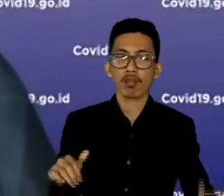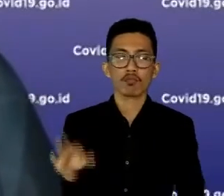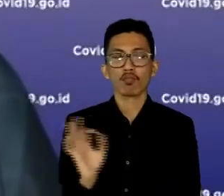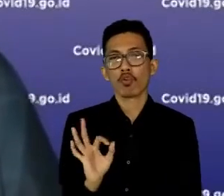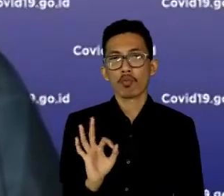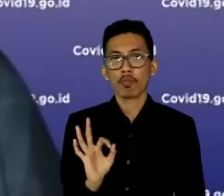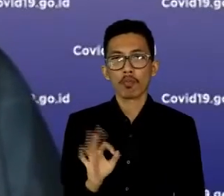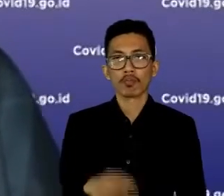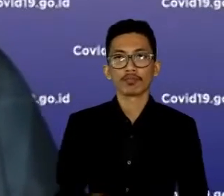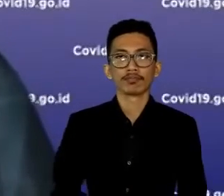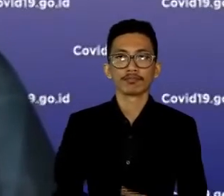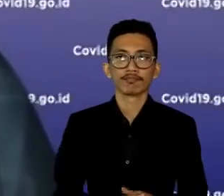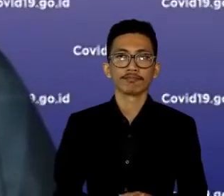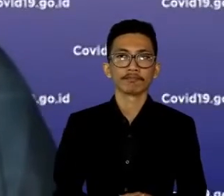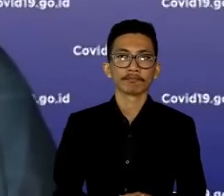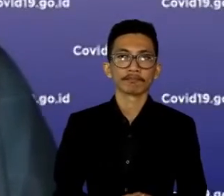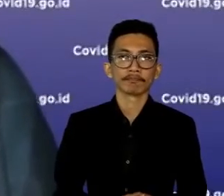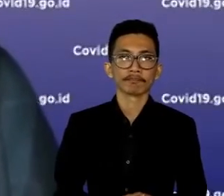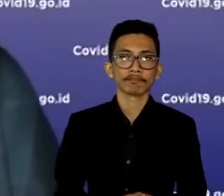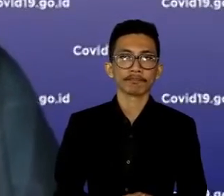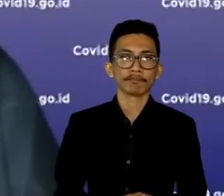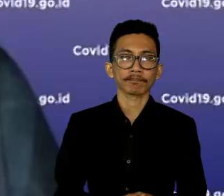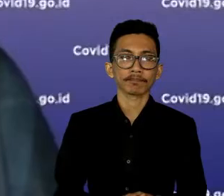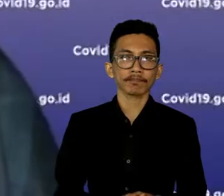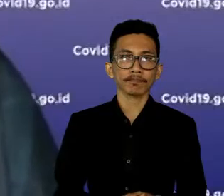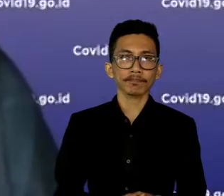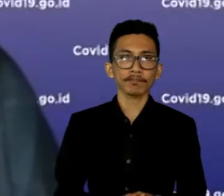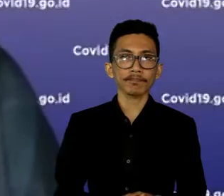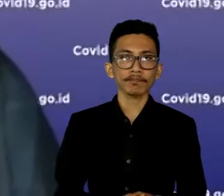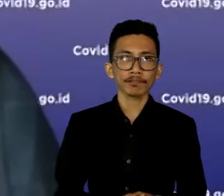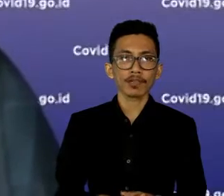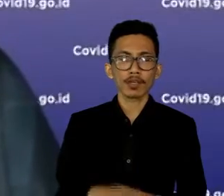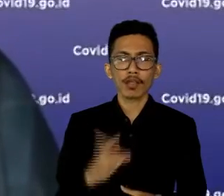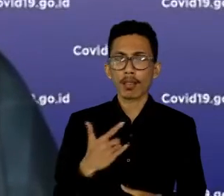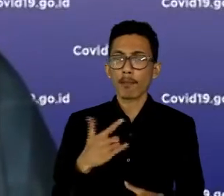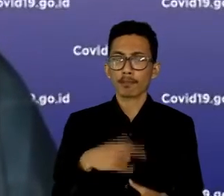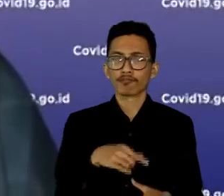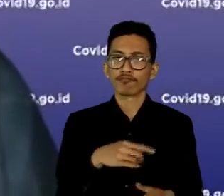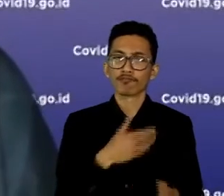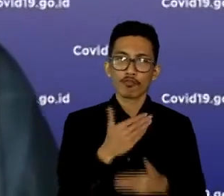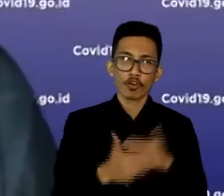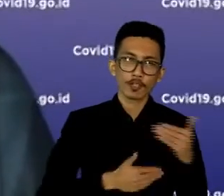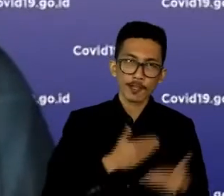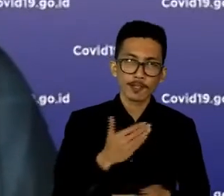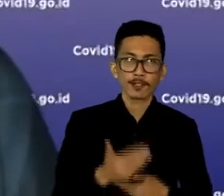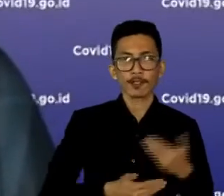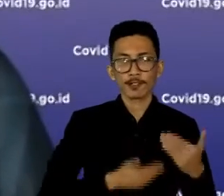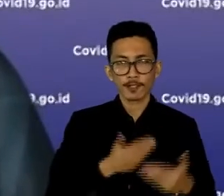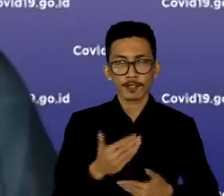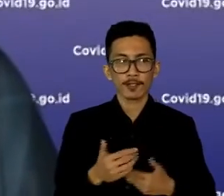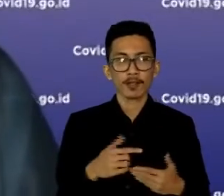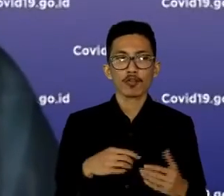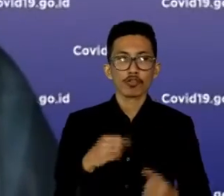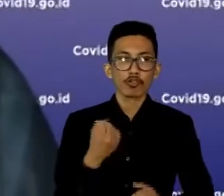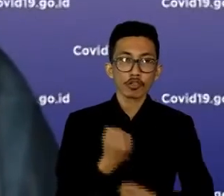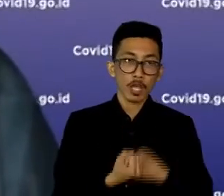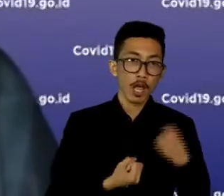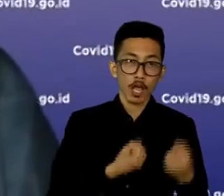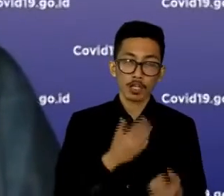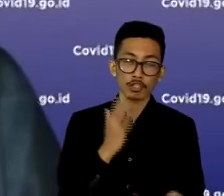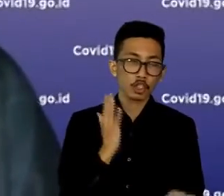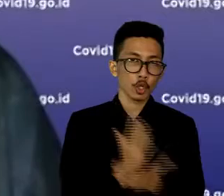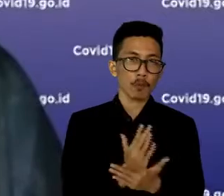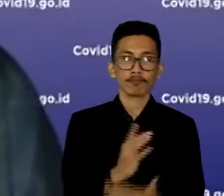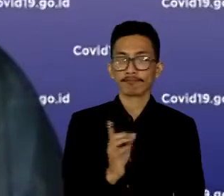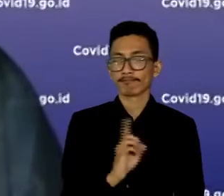dibilang 1:15 gitu ya, 1:10, belum sampai ke sana. Tapi tetap itu berproses, makanya saya bilang usahanya nggak boleh stop, nggak boleh